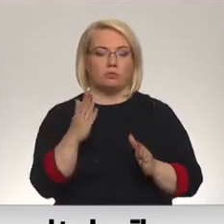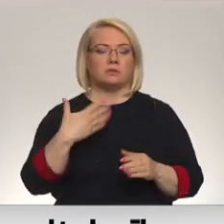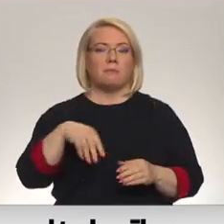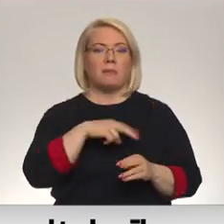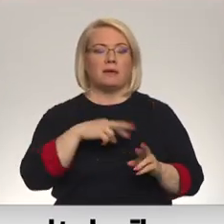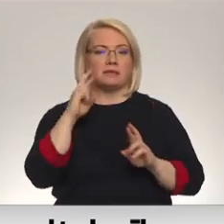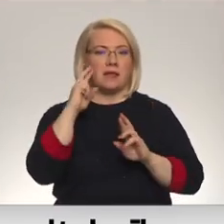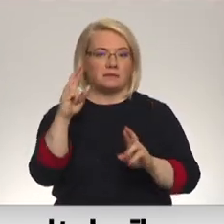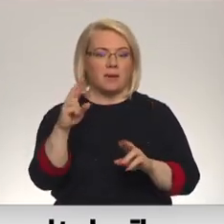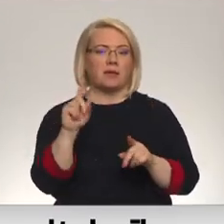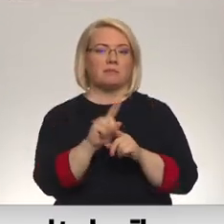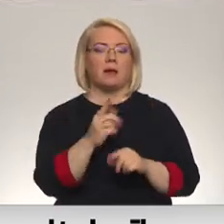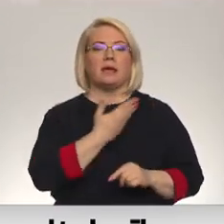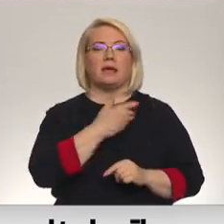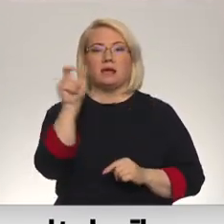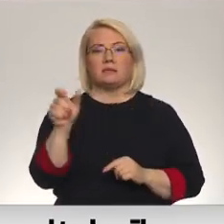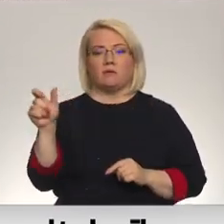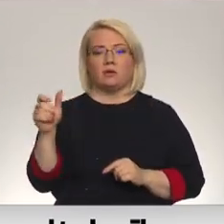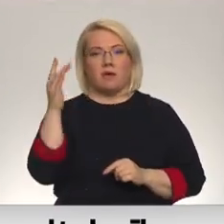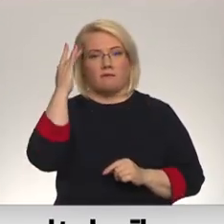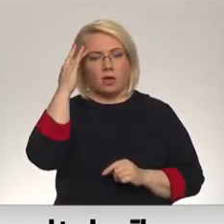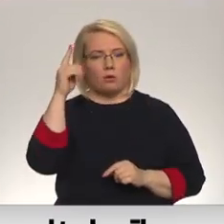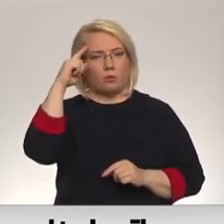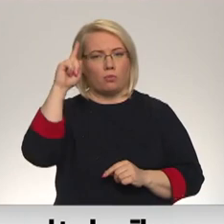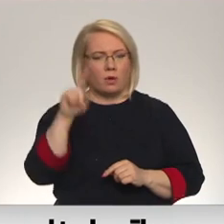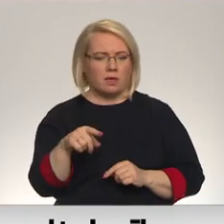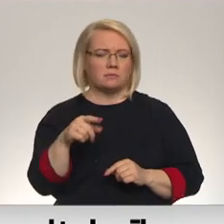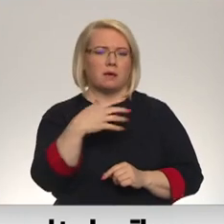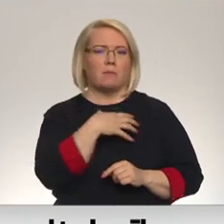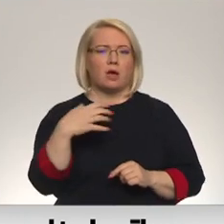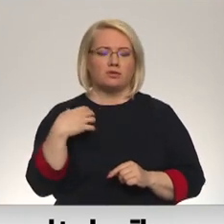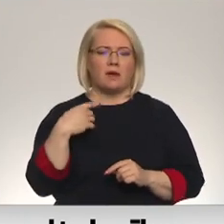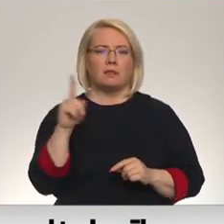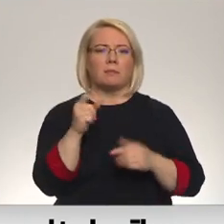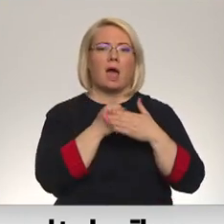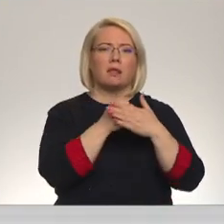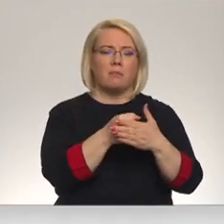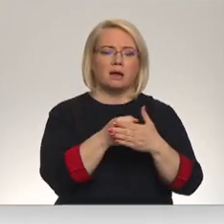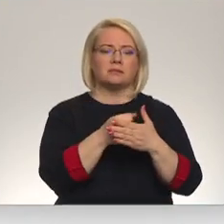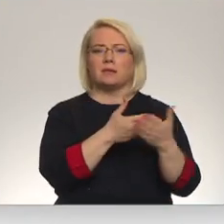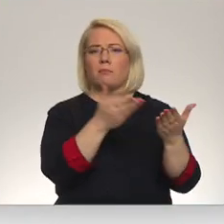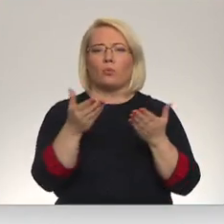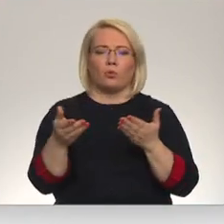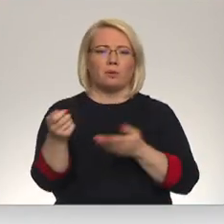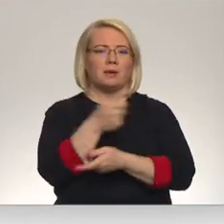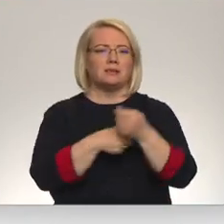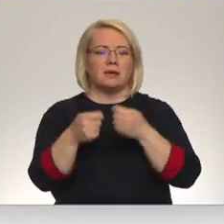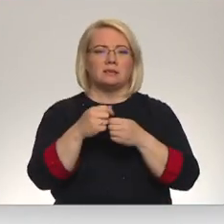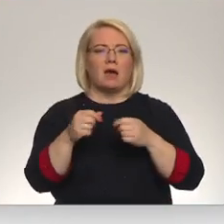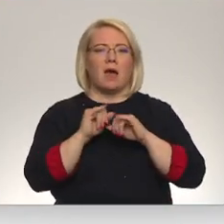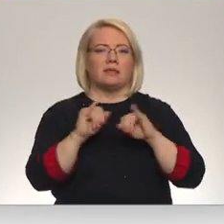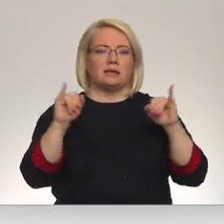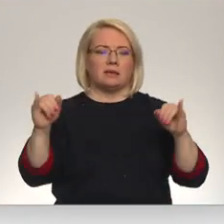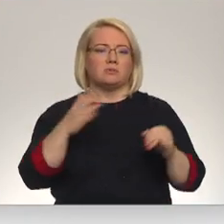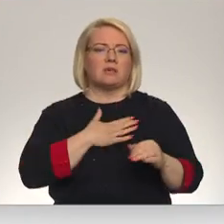arī šos iedzīvotāju viedokli. Protams, to nevar noliekt, ka pašvaldība ir par jebkuru uzņēmēju darbības attīstību savā teritorijā. Tātad